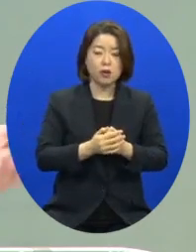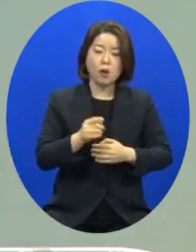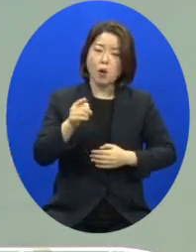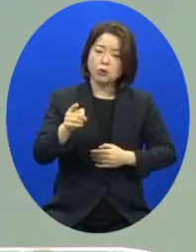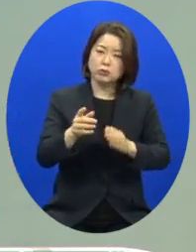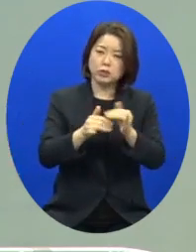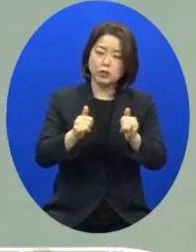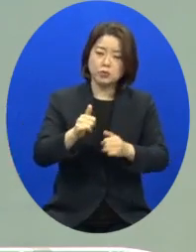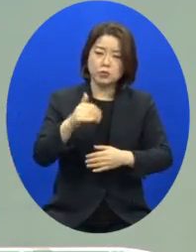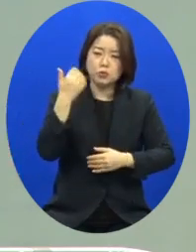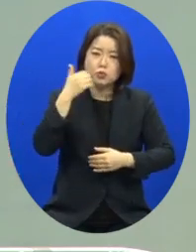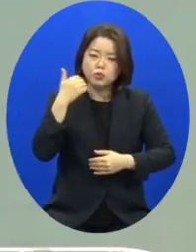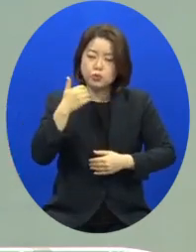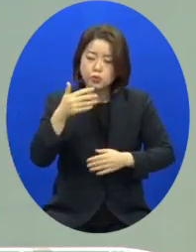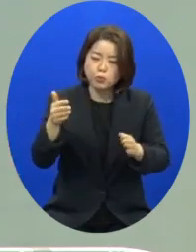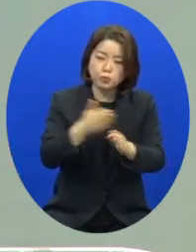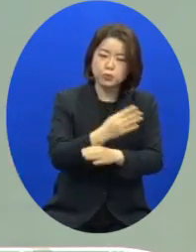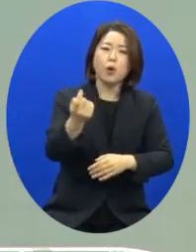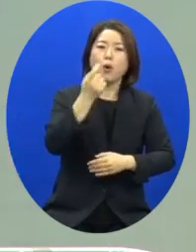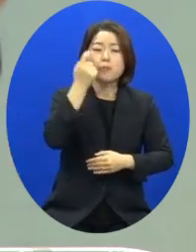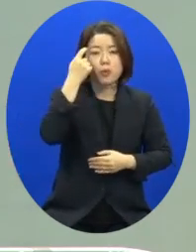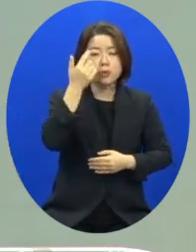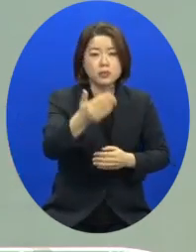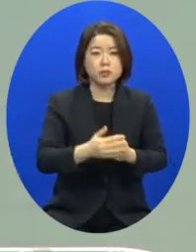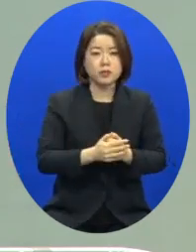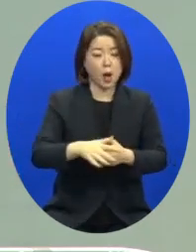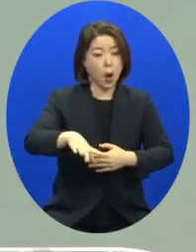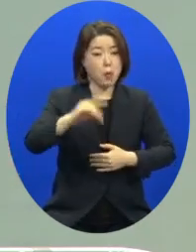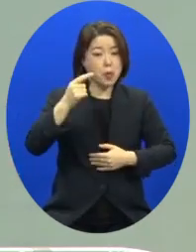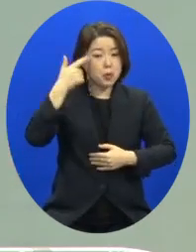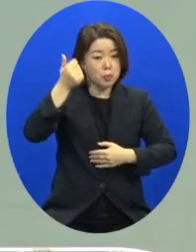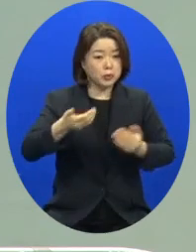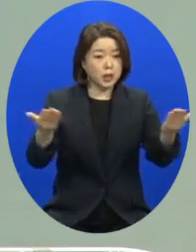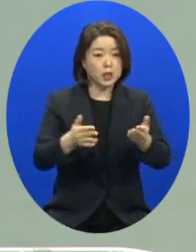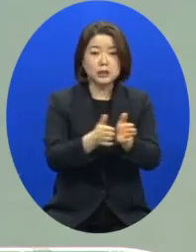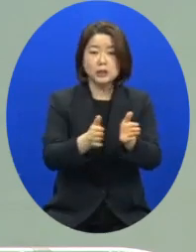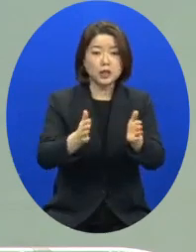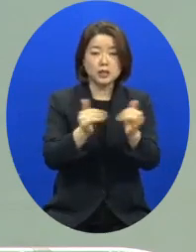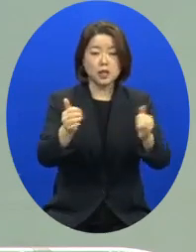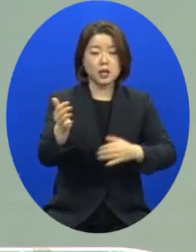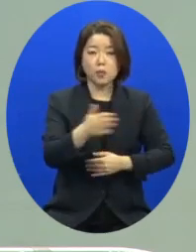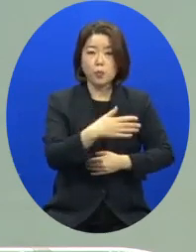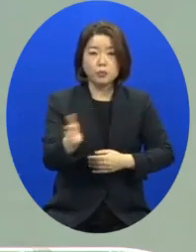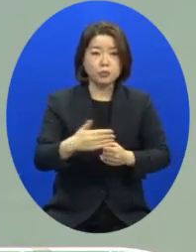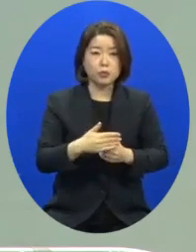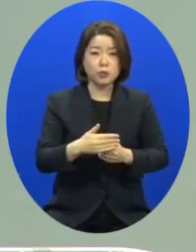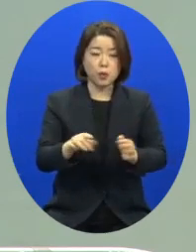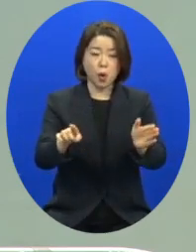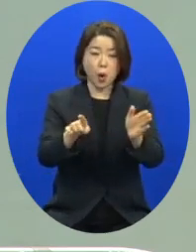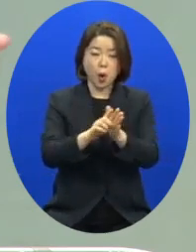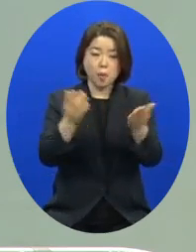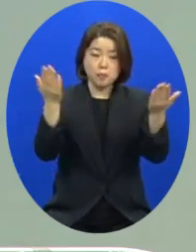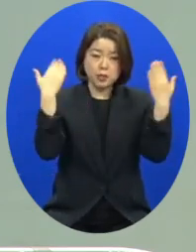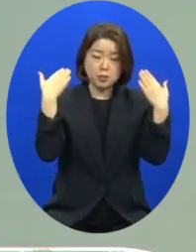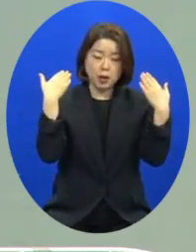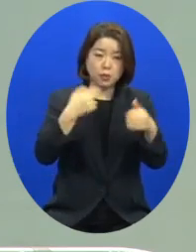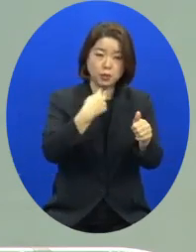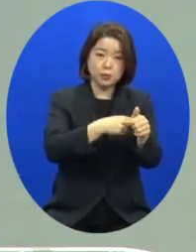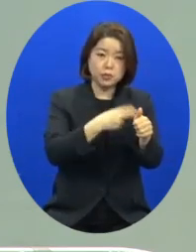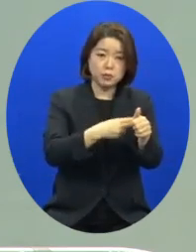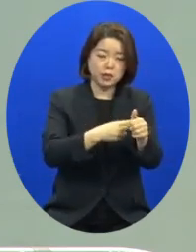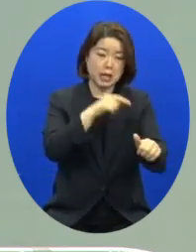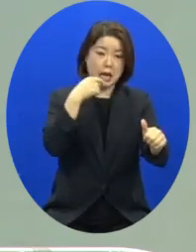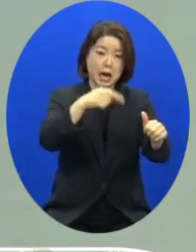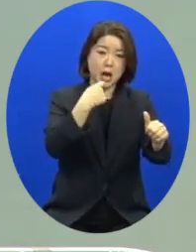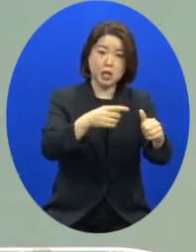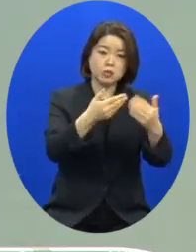목회를 배웠을까요? 먼저 목회한 분이 없어요. 신학교 교수님이 자상하게 목회를 가르쳐